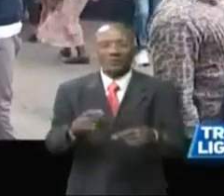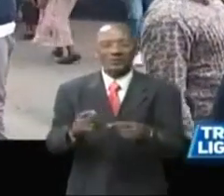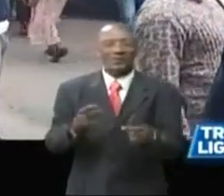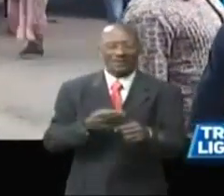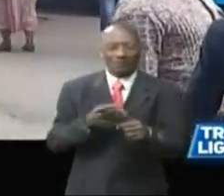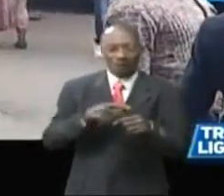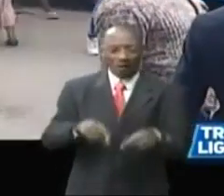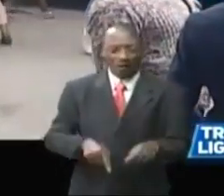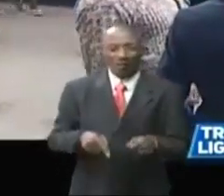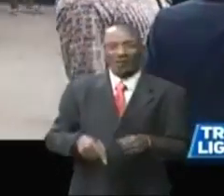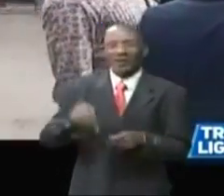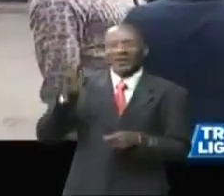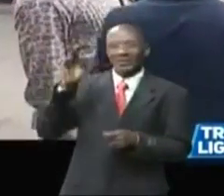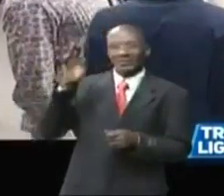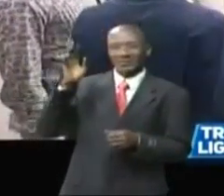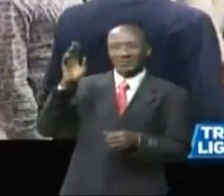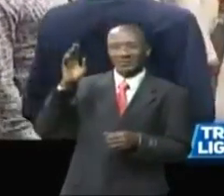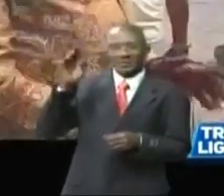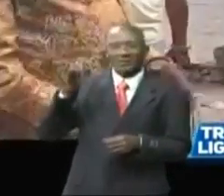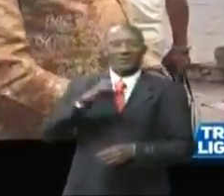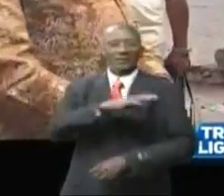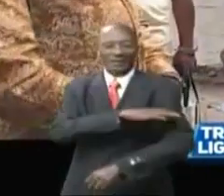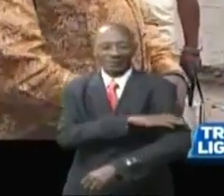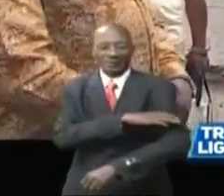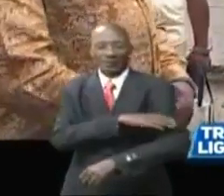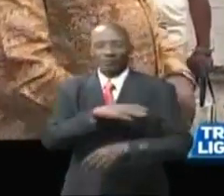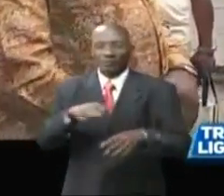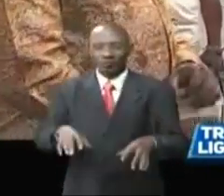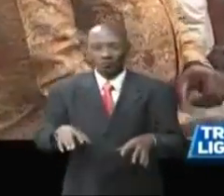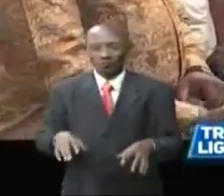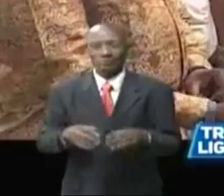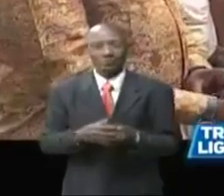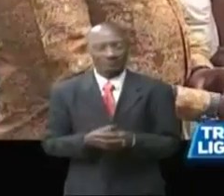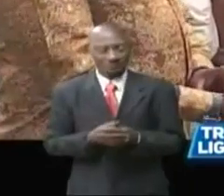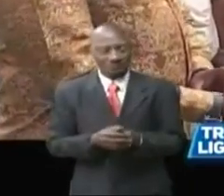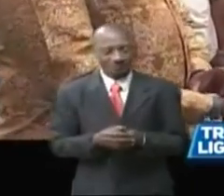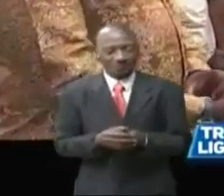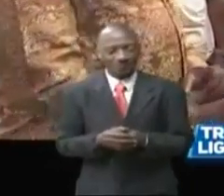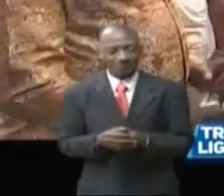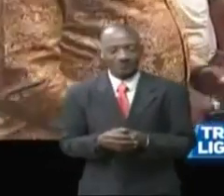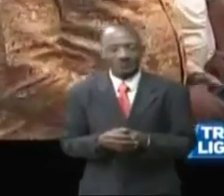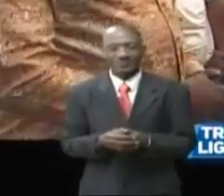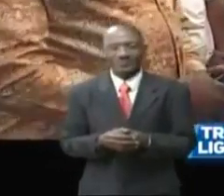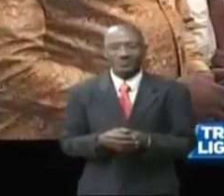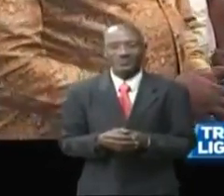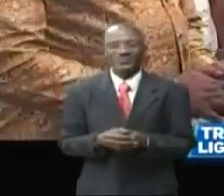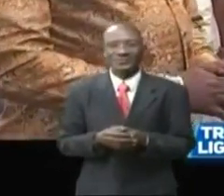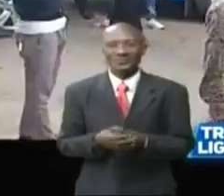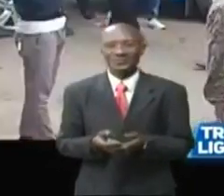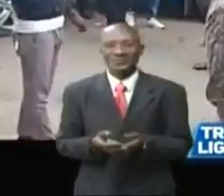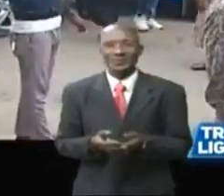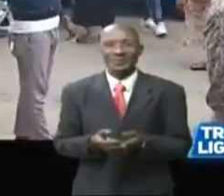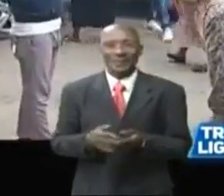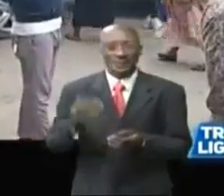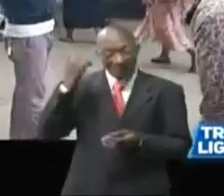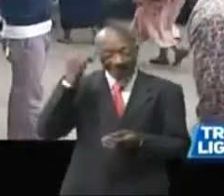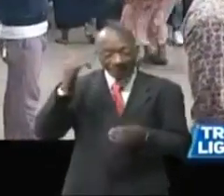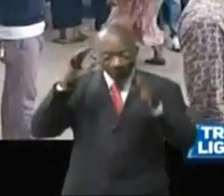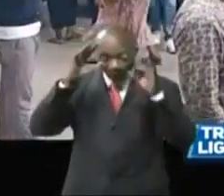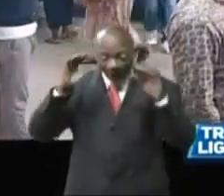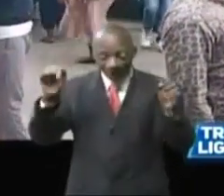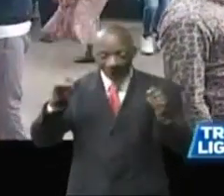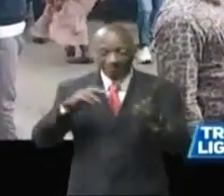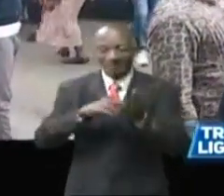capitale. Cérémonie présidée par le directeur général adjoint, José Makengo. La ligne 6, celle